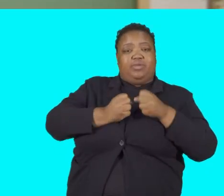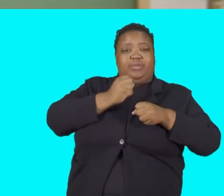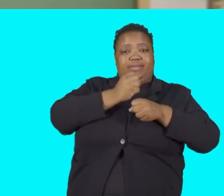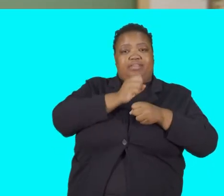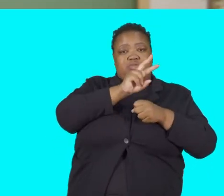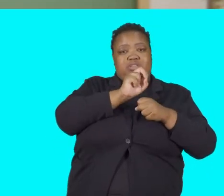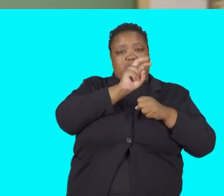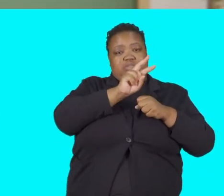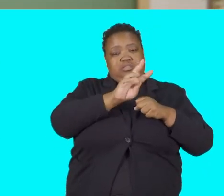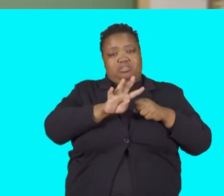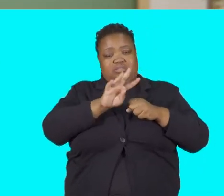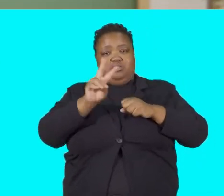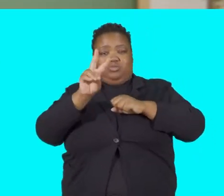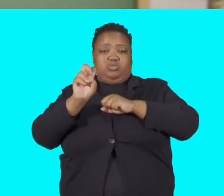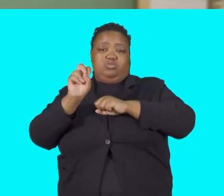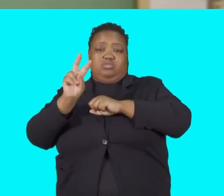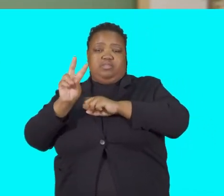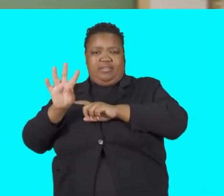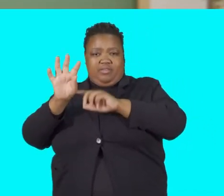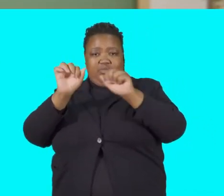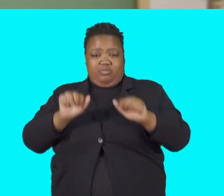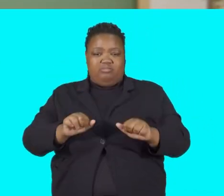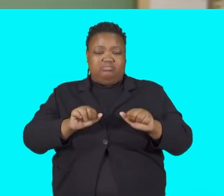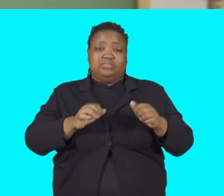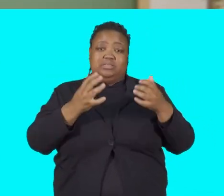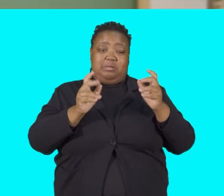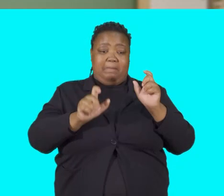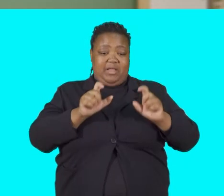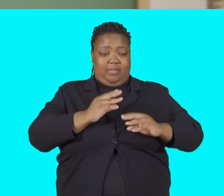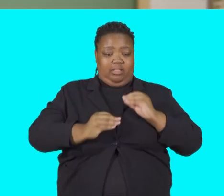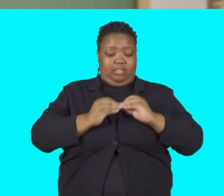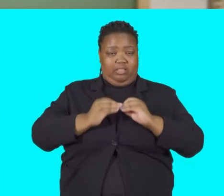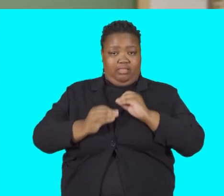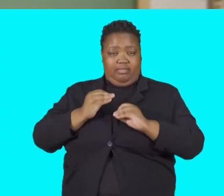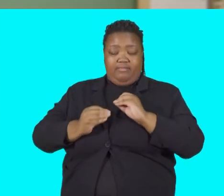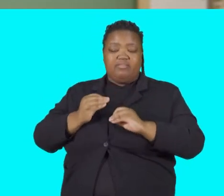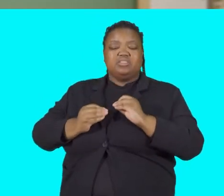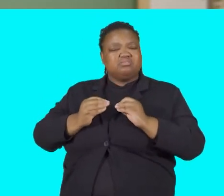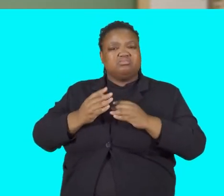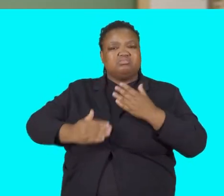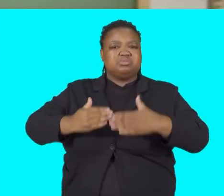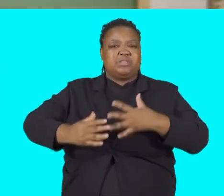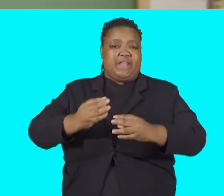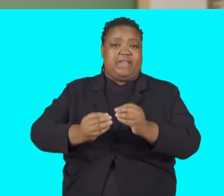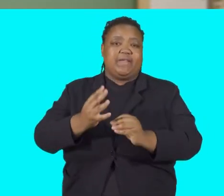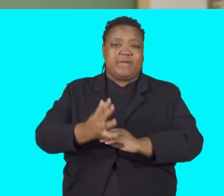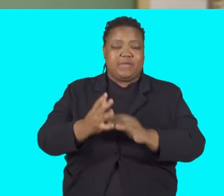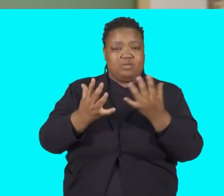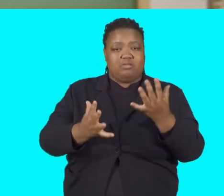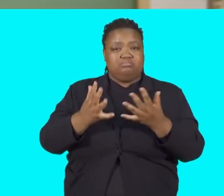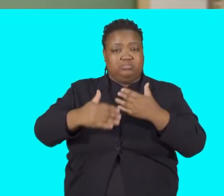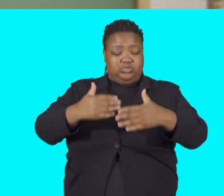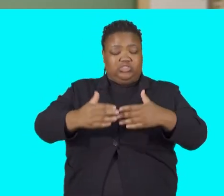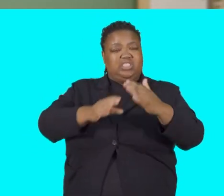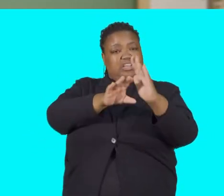Abantu abaphononongayo baza kuyiphononga ke baze ne-curriculum eqinileyo